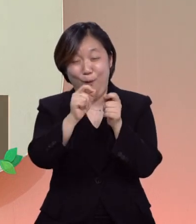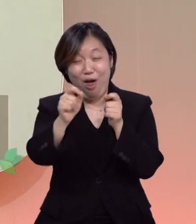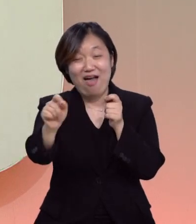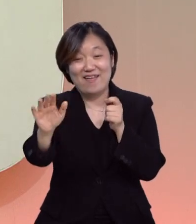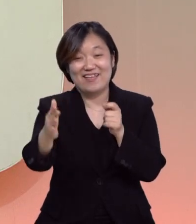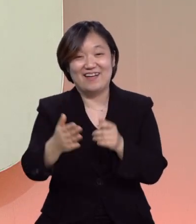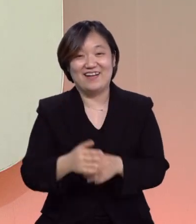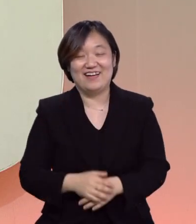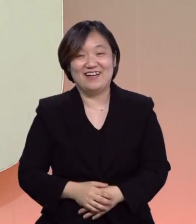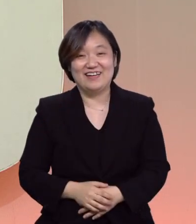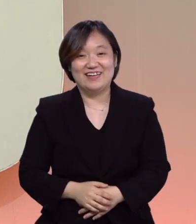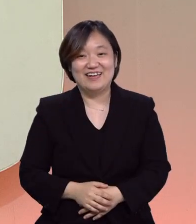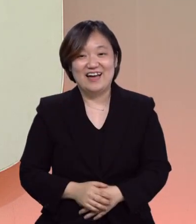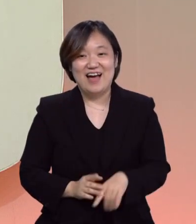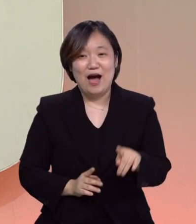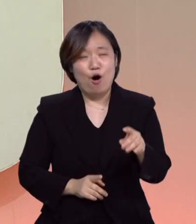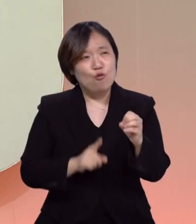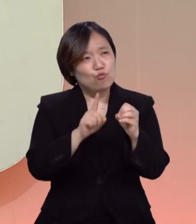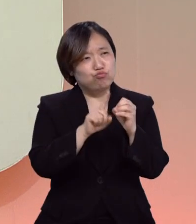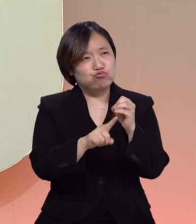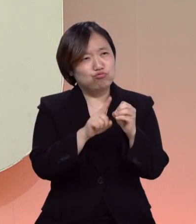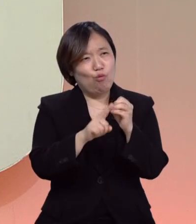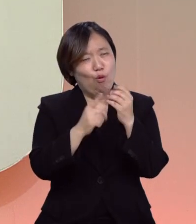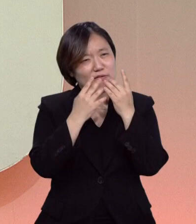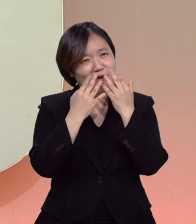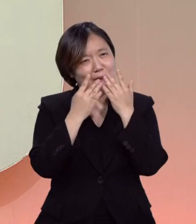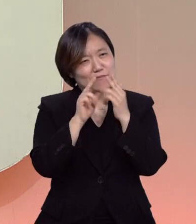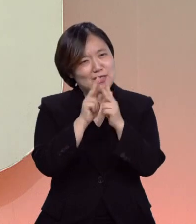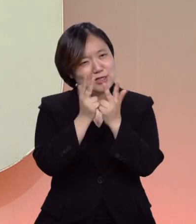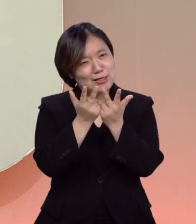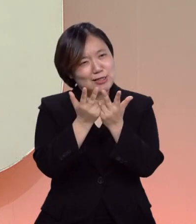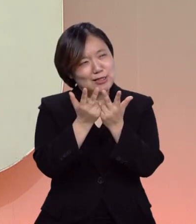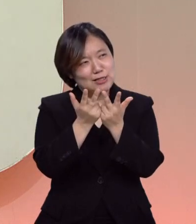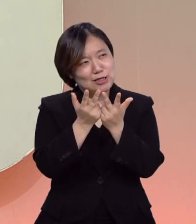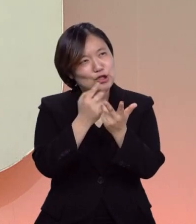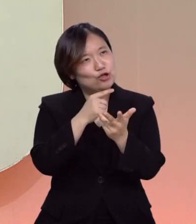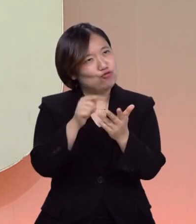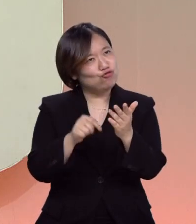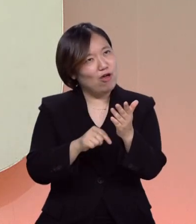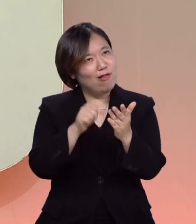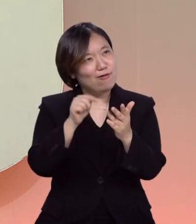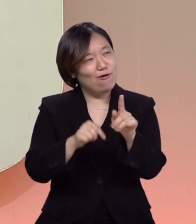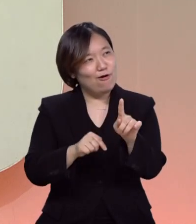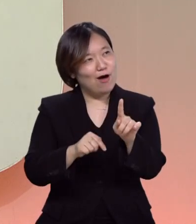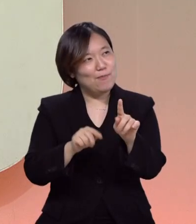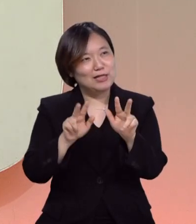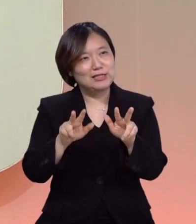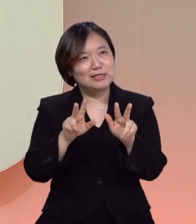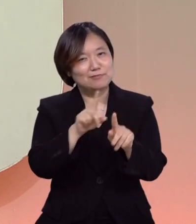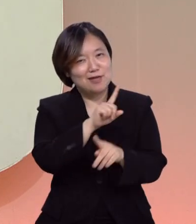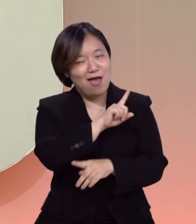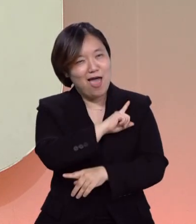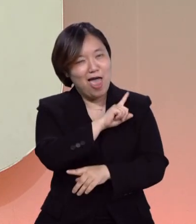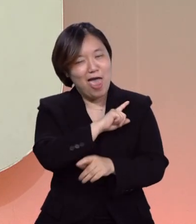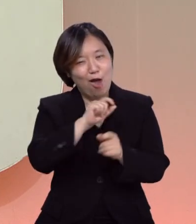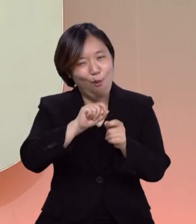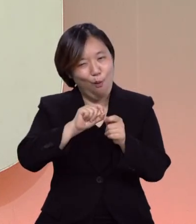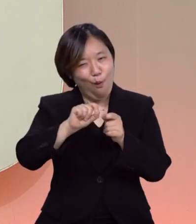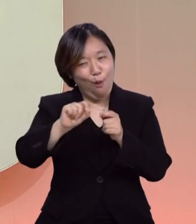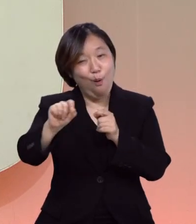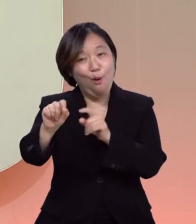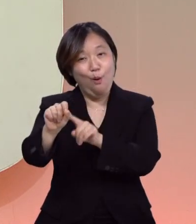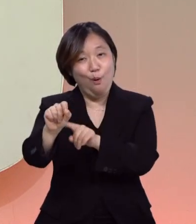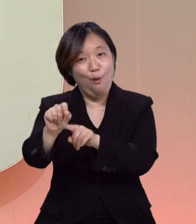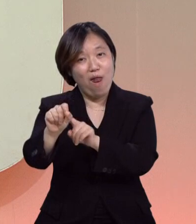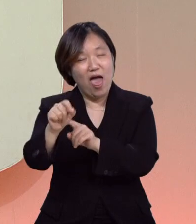그래서 아마 불교 잡지 중에서는 현재까지 현재까지 나온 잡지들